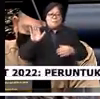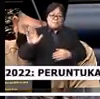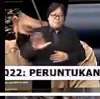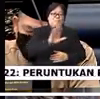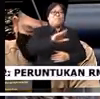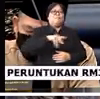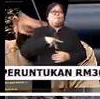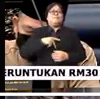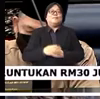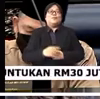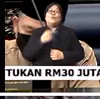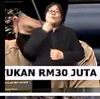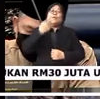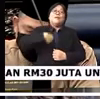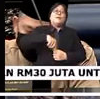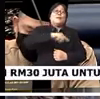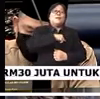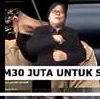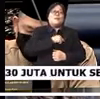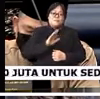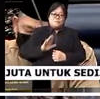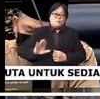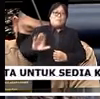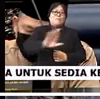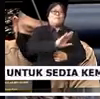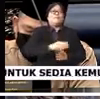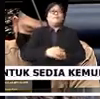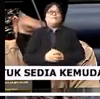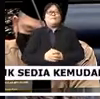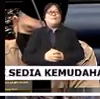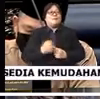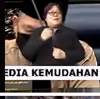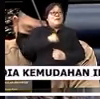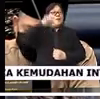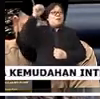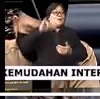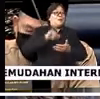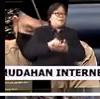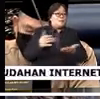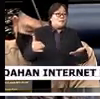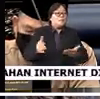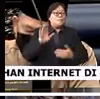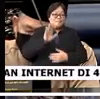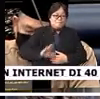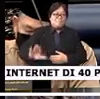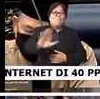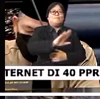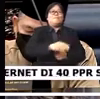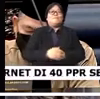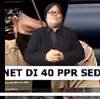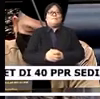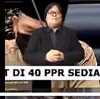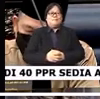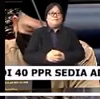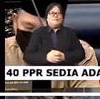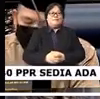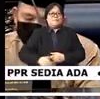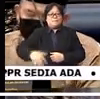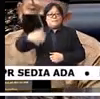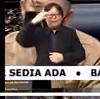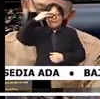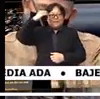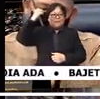ini, berikanlah rakyat kita khabar yang baik-baik belaka, bahawa bajet ini milik mereka, suara